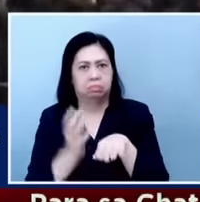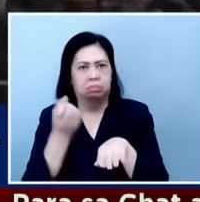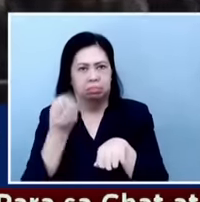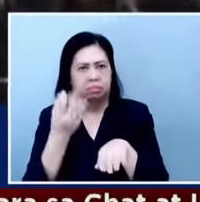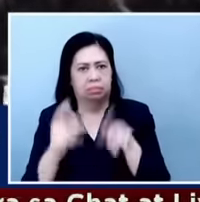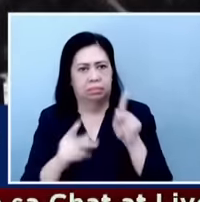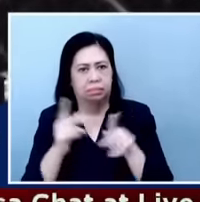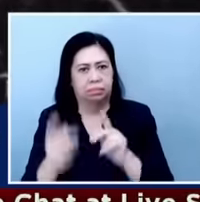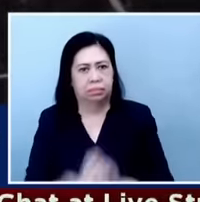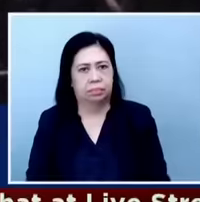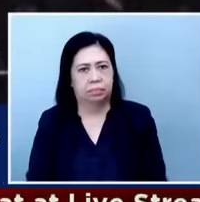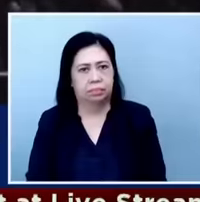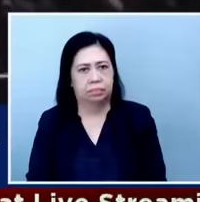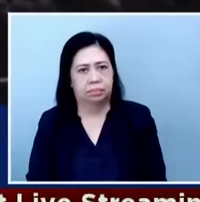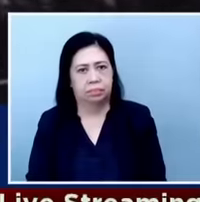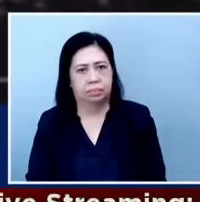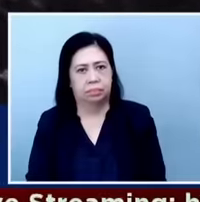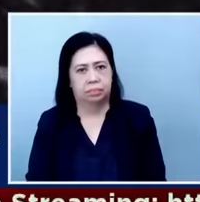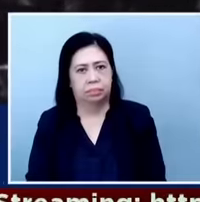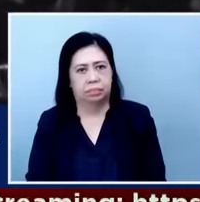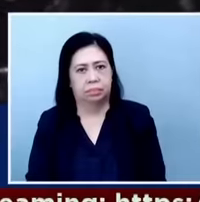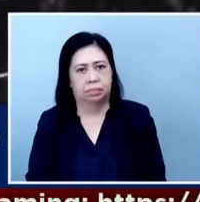Kaya hindi rin makapasok.